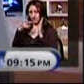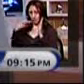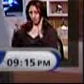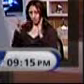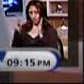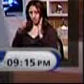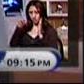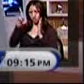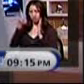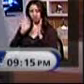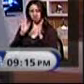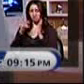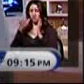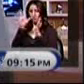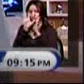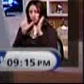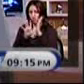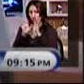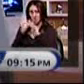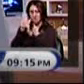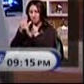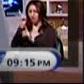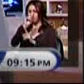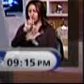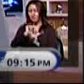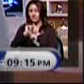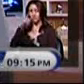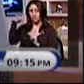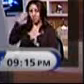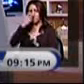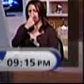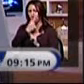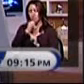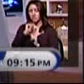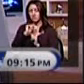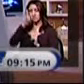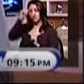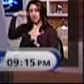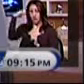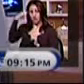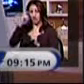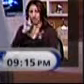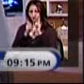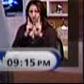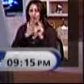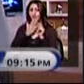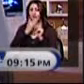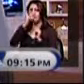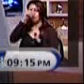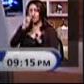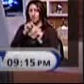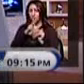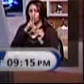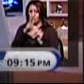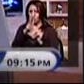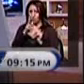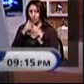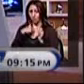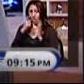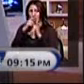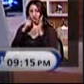ده راجل فقد شرعيته، ولو جه اوباما دلوقتي ولا لو جه هولندا في فرنسا وراح مطلع اعلان وقال انا فوق القانون